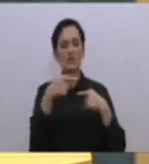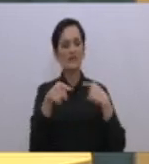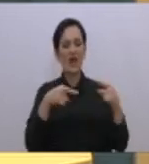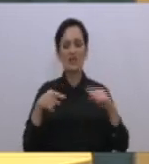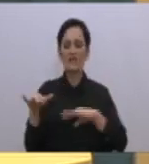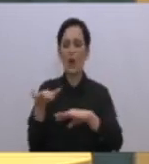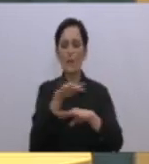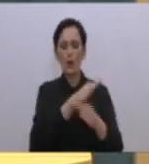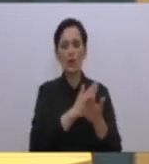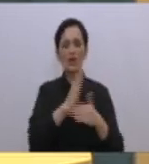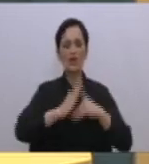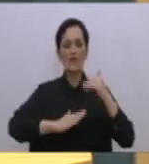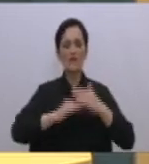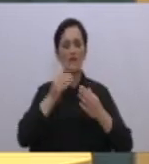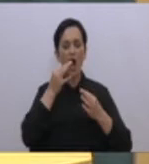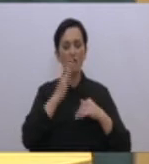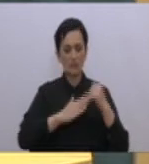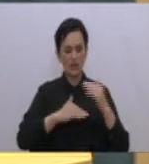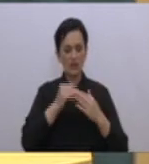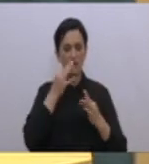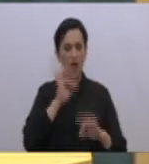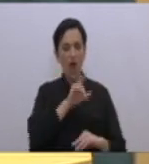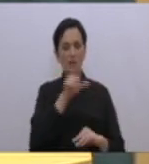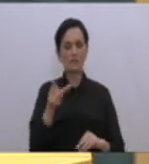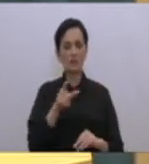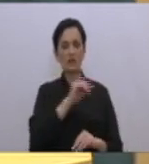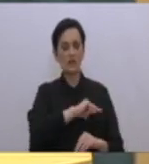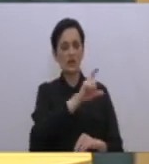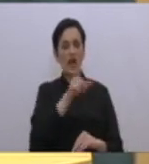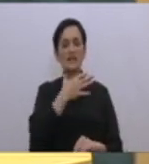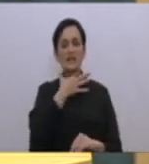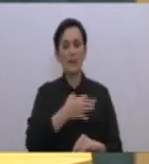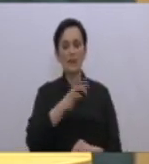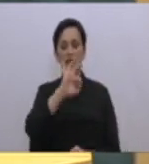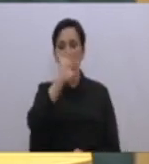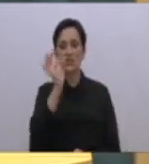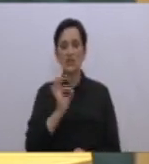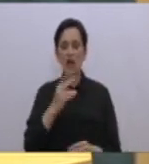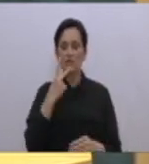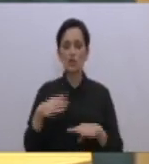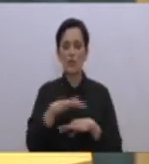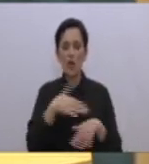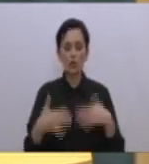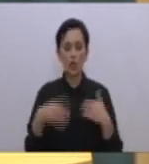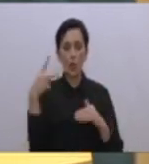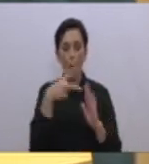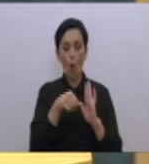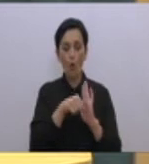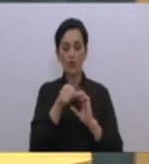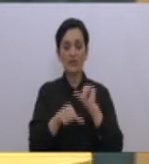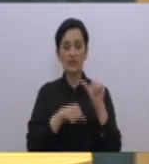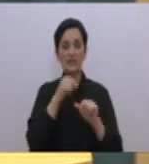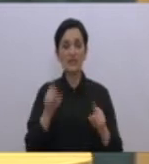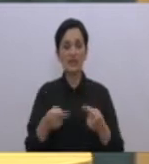შექმნილმა კვალიფიციური კადრების დეფიციტმა და სახელოვნებო სფეროს დასუსტებამ, რაც 2006 წელს